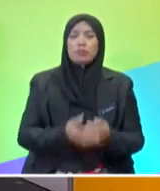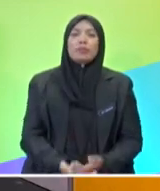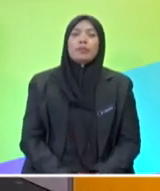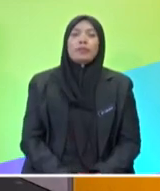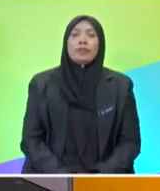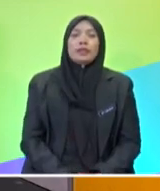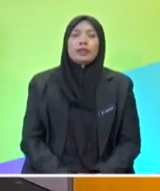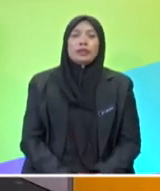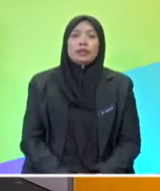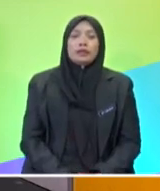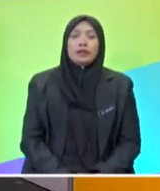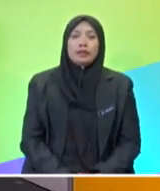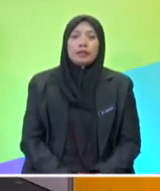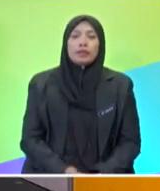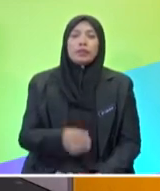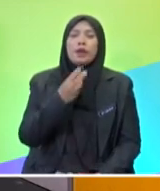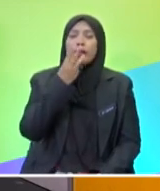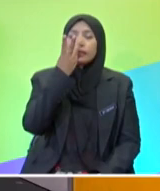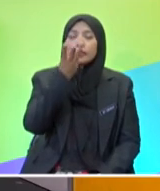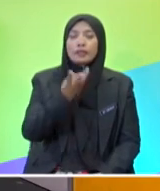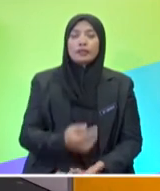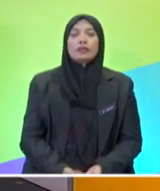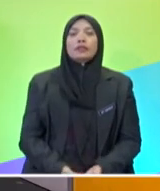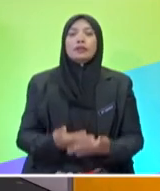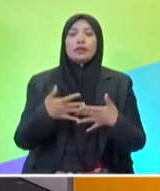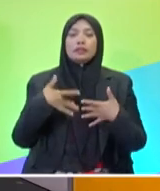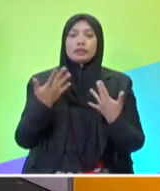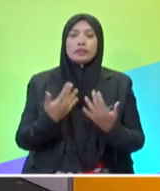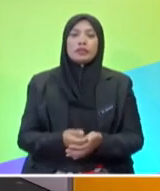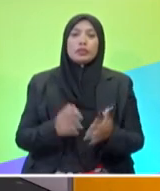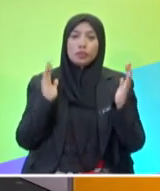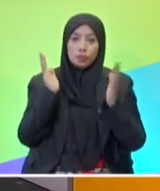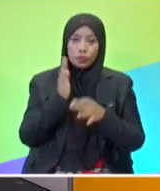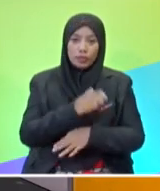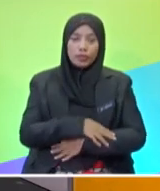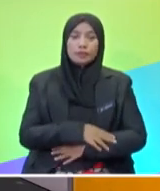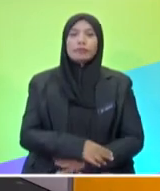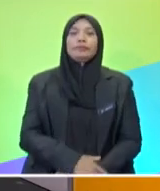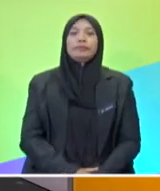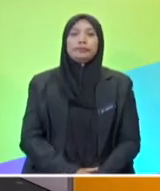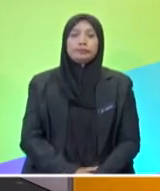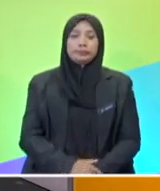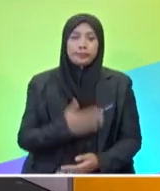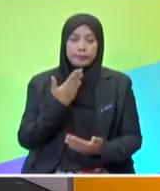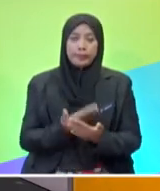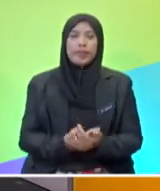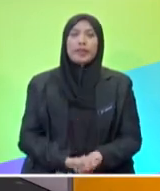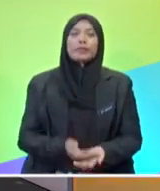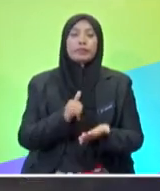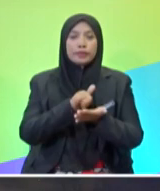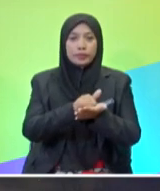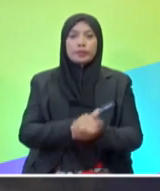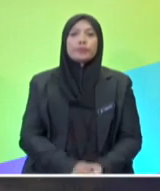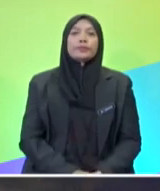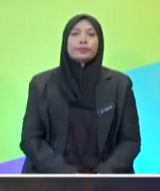Jadi bila kita dah wangi, sedapnya, segar je rasa. Solat pun khusyuk. Tak ada gangguan. Begitulah Syafiqah.